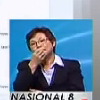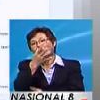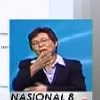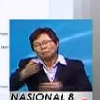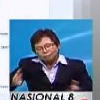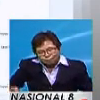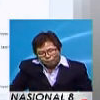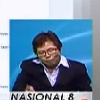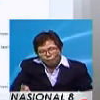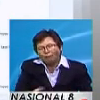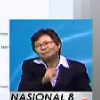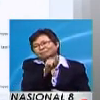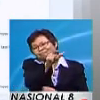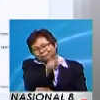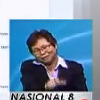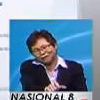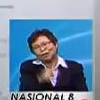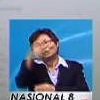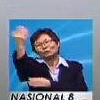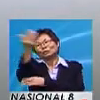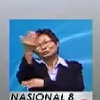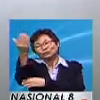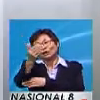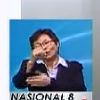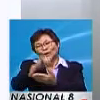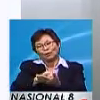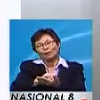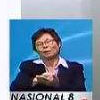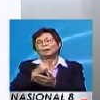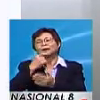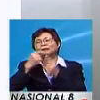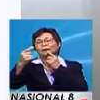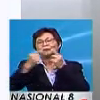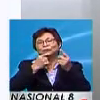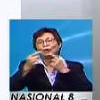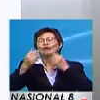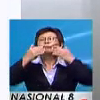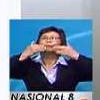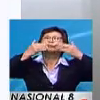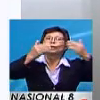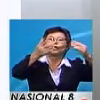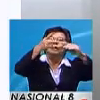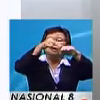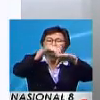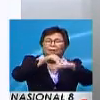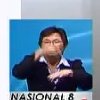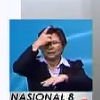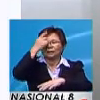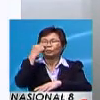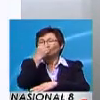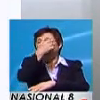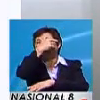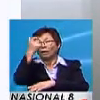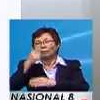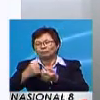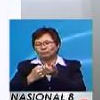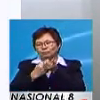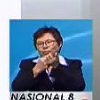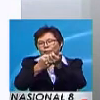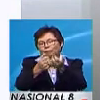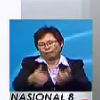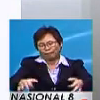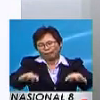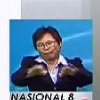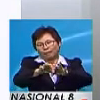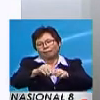dorongan kepadanya dalam ucapan padakat itu harbinda menzahirkan rasa terima kasih kepada Datuk Seri Najib atas sumbangan bermakna